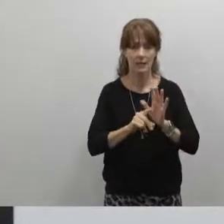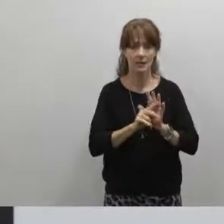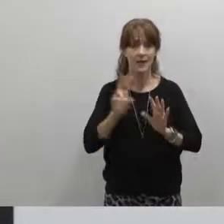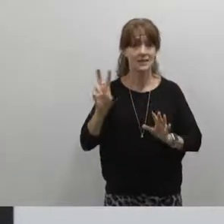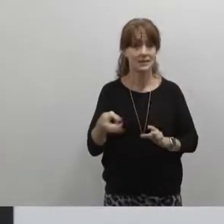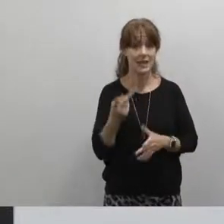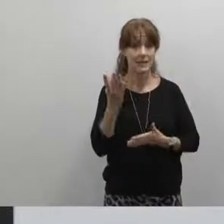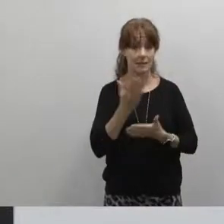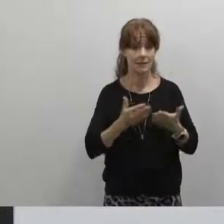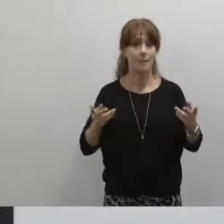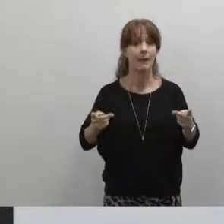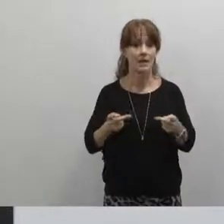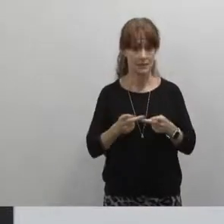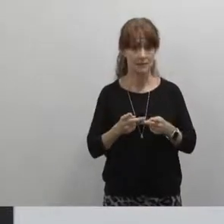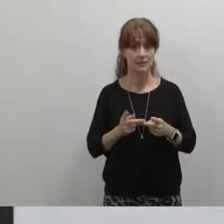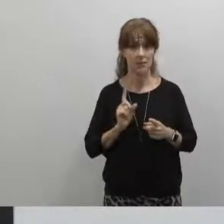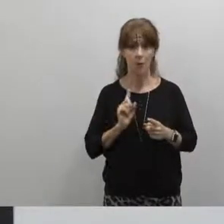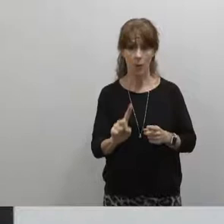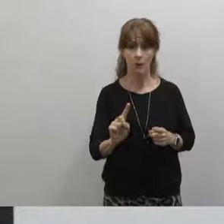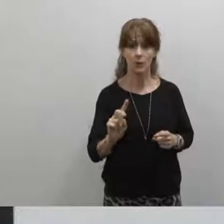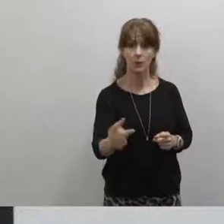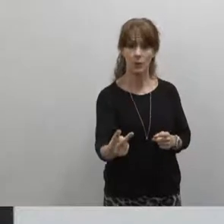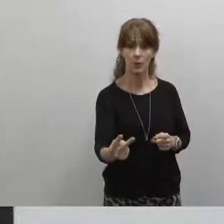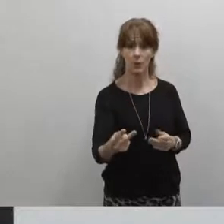dương tập bằng hai